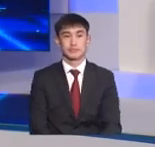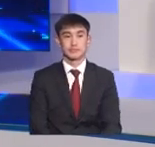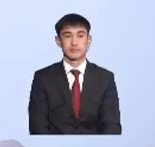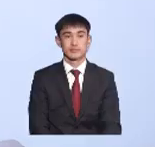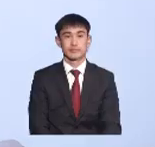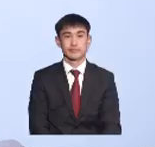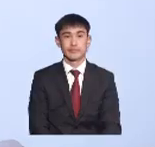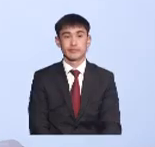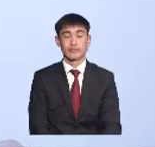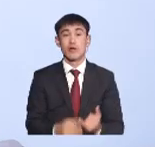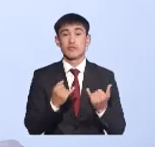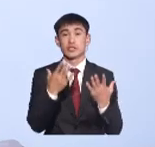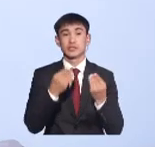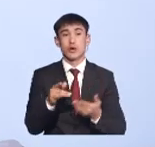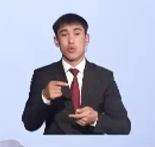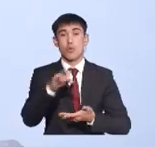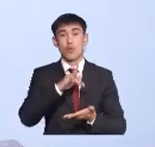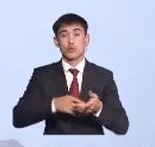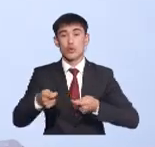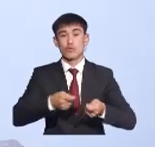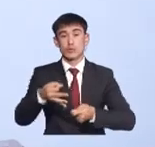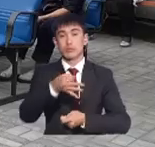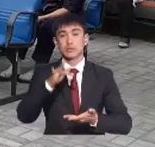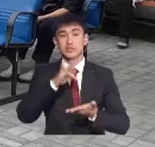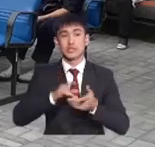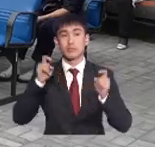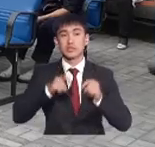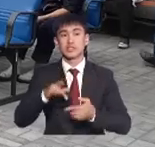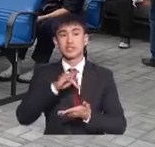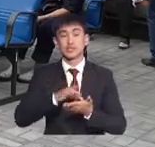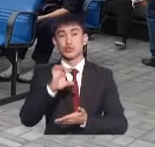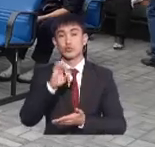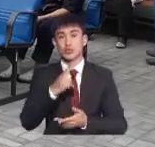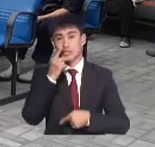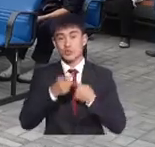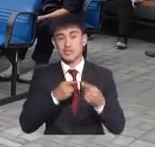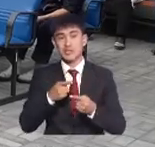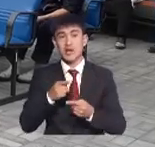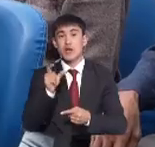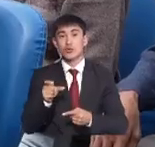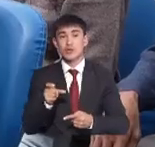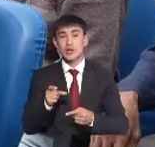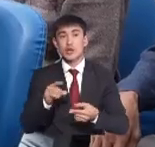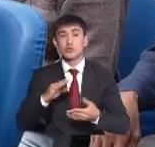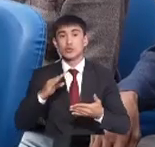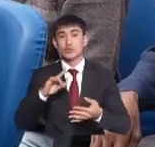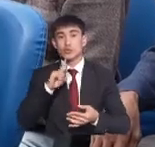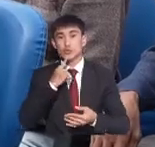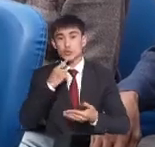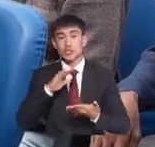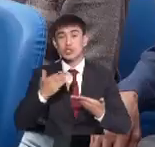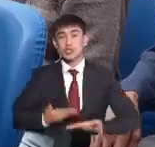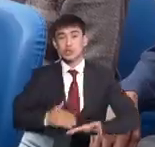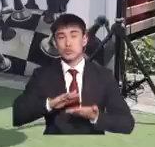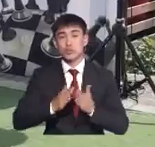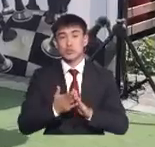сюжете в честь Дня города руководство областного центра посетило Центр социальной адаптации для людей оказавшихся трудной жизненной